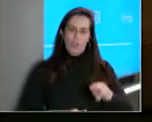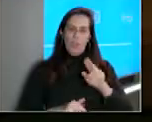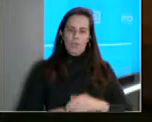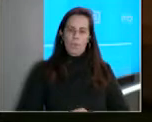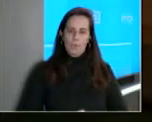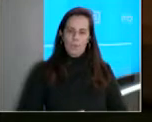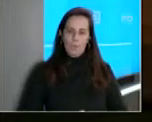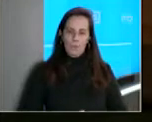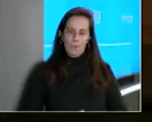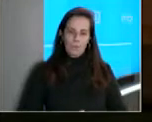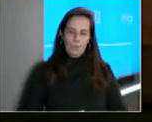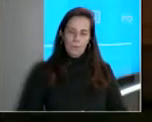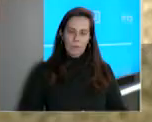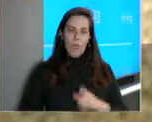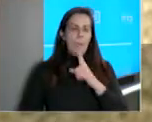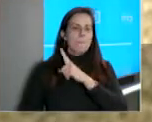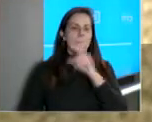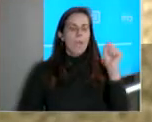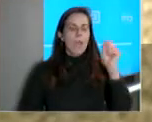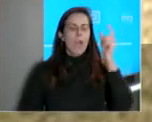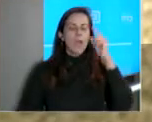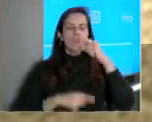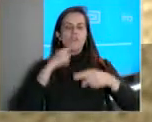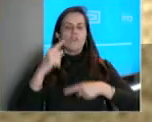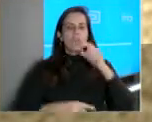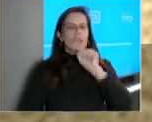שהשתנתה. 100 שנות היסטוריה